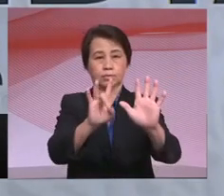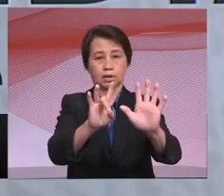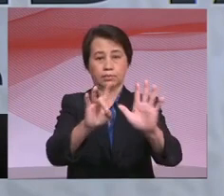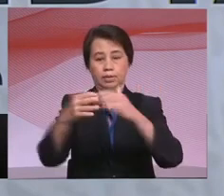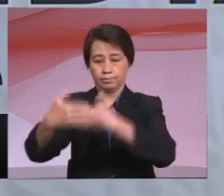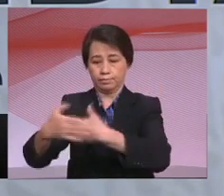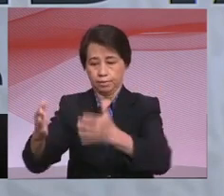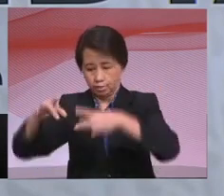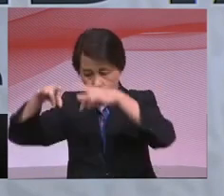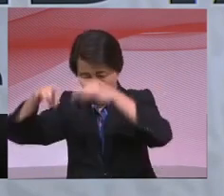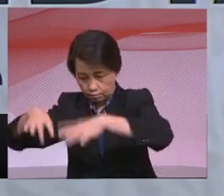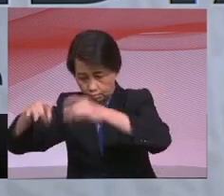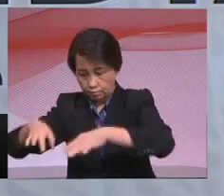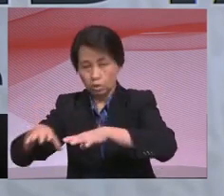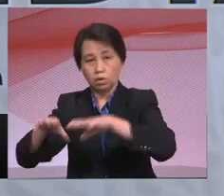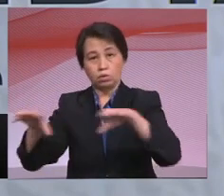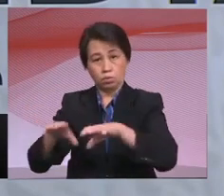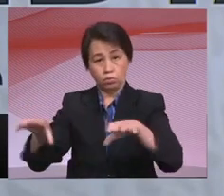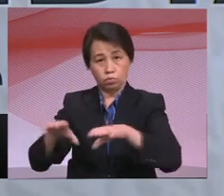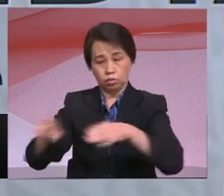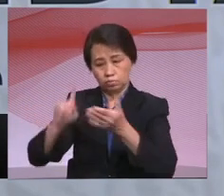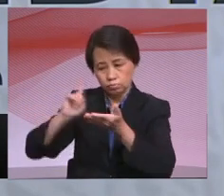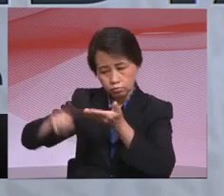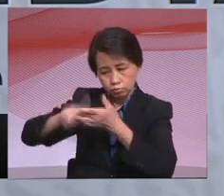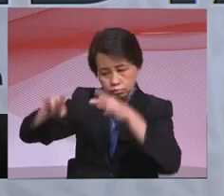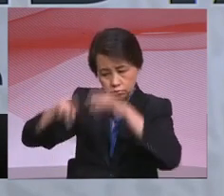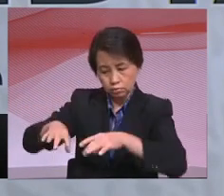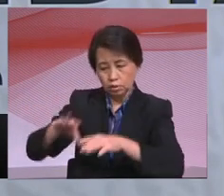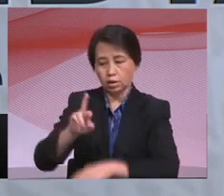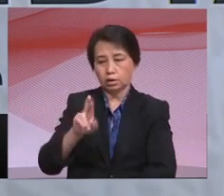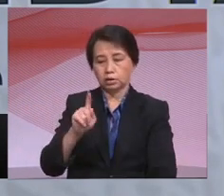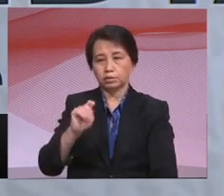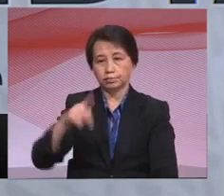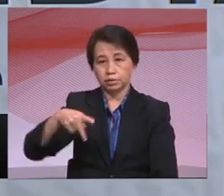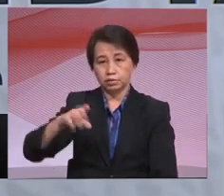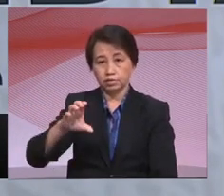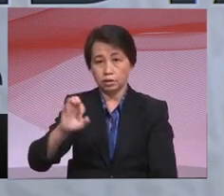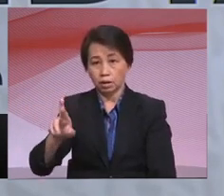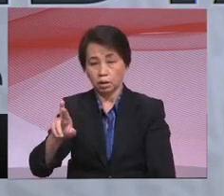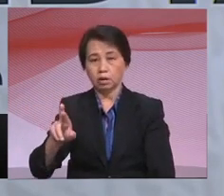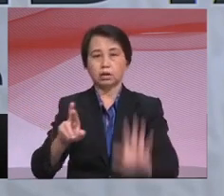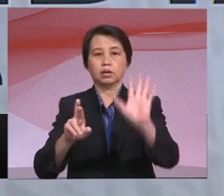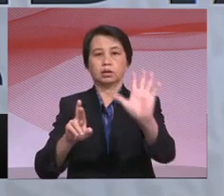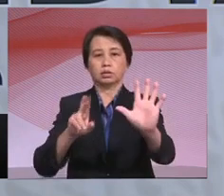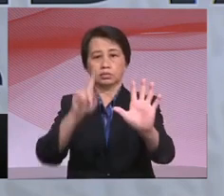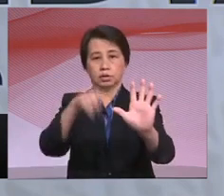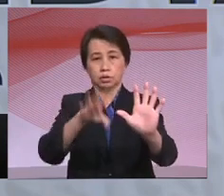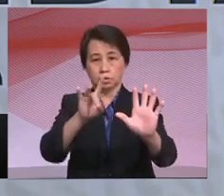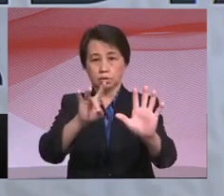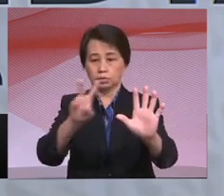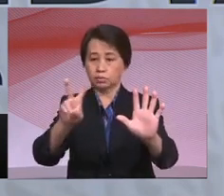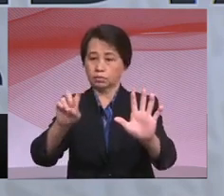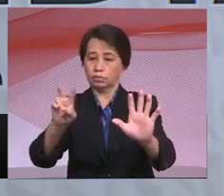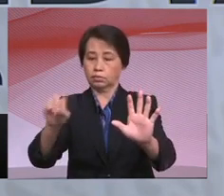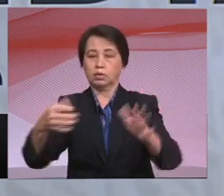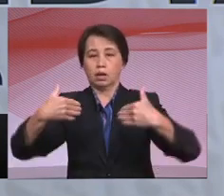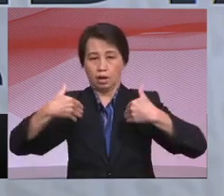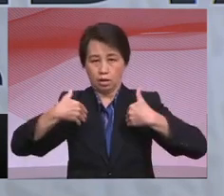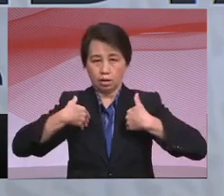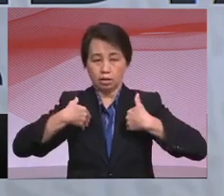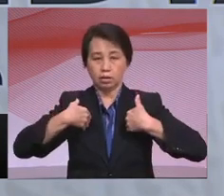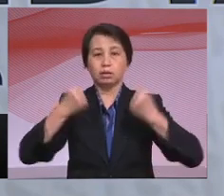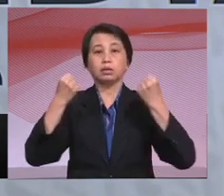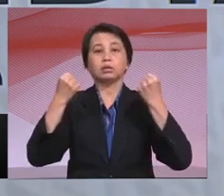makmal COVID-19 yang menjalankan ujian RT-PCR pada 5 Ogos 2020 adalah